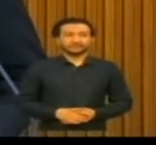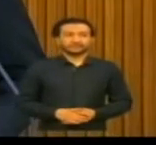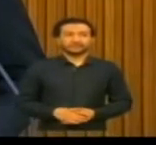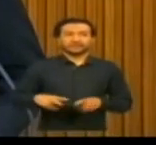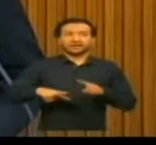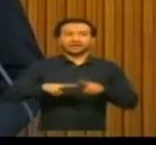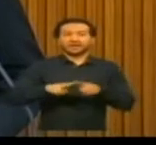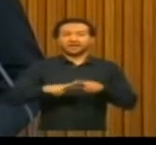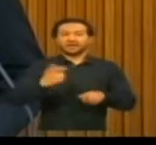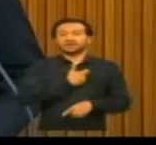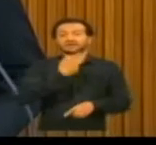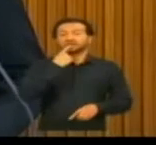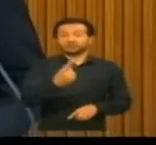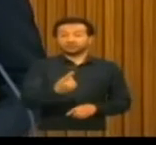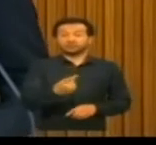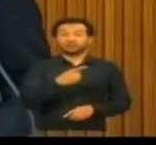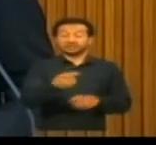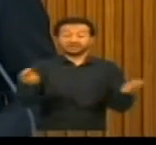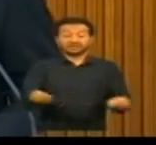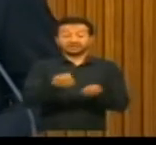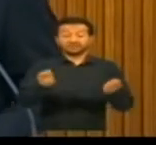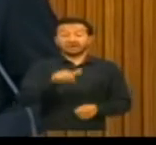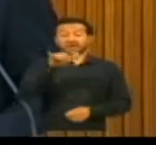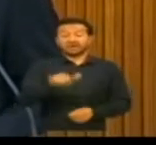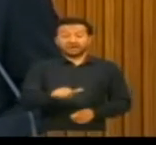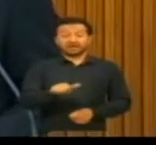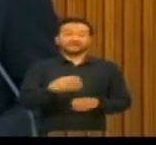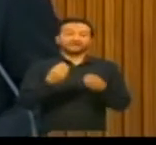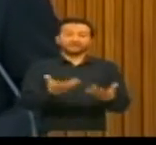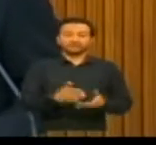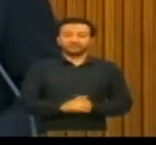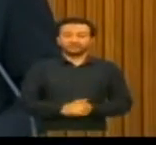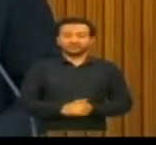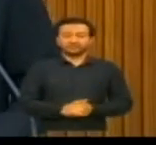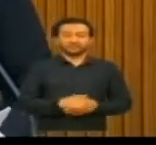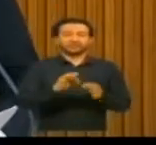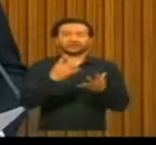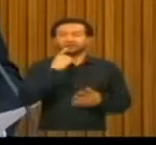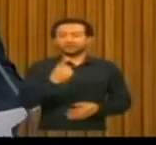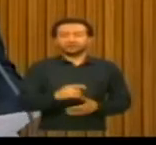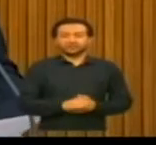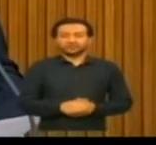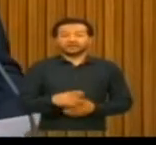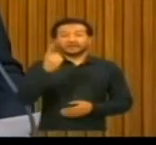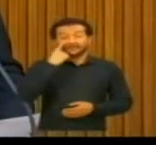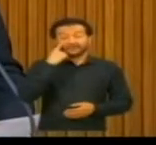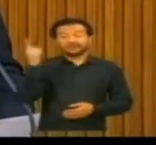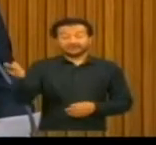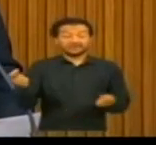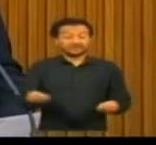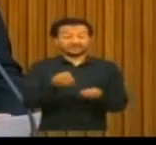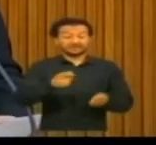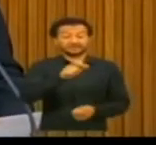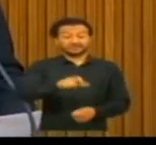Anayasa diyor ki çalışma hakkı ve ödevi, çalışma hakkı. Ne diyor? Devlet